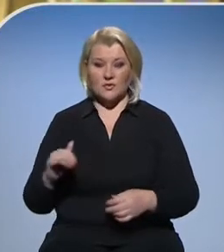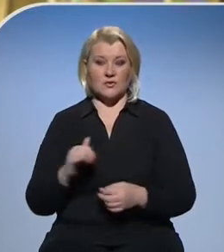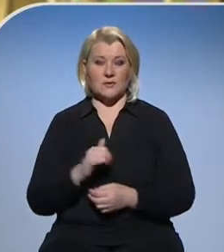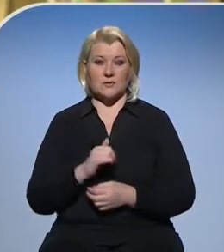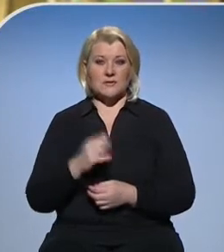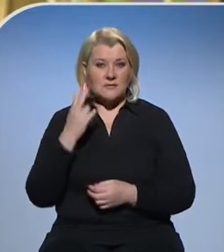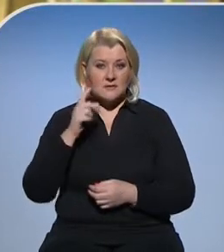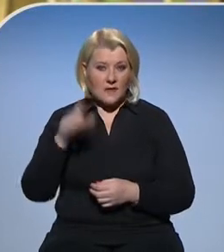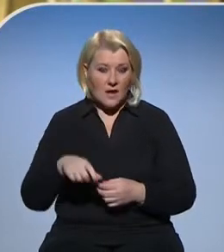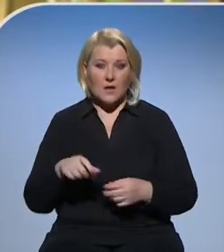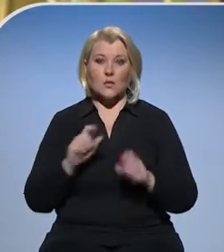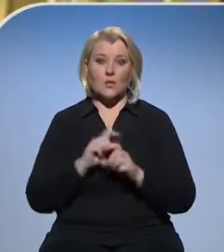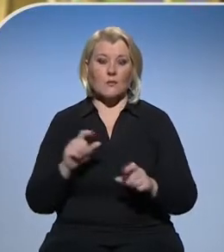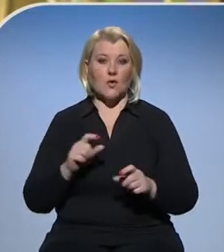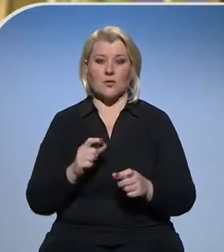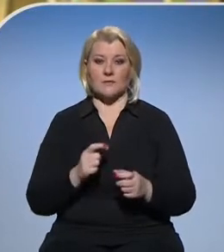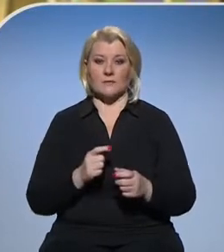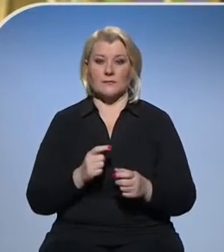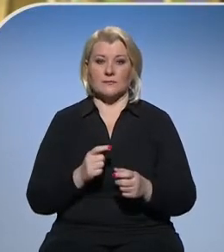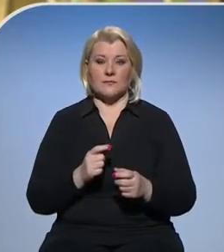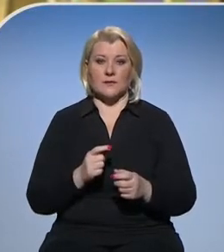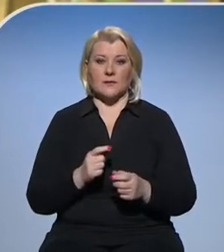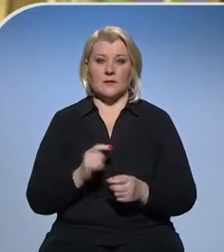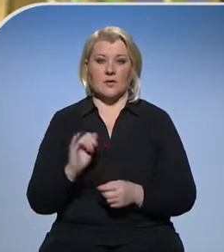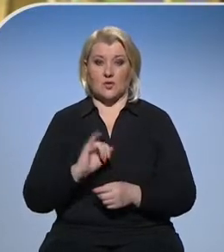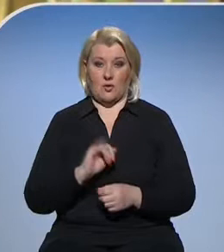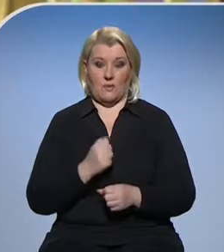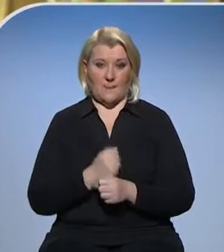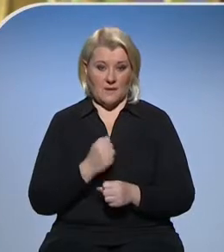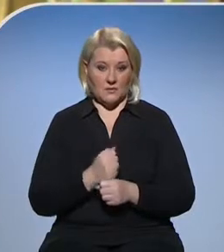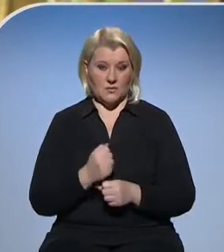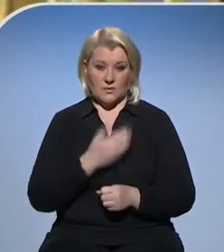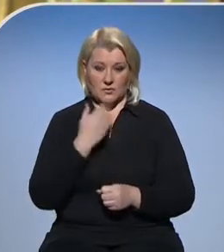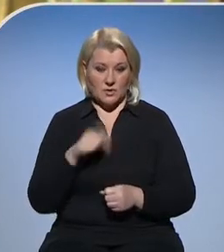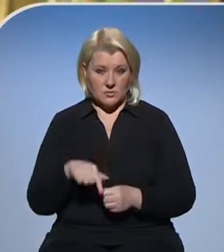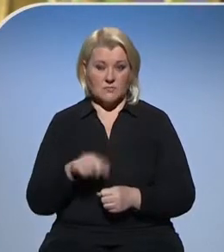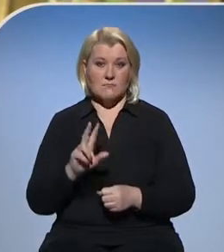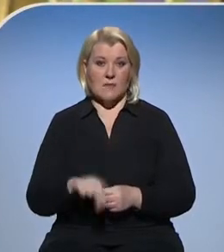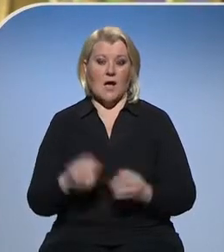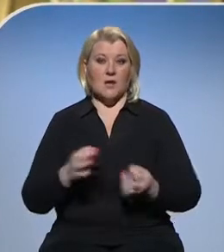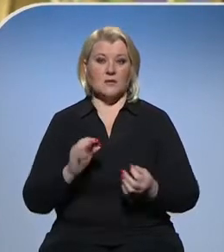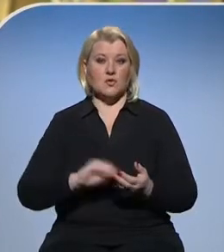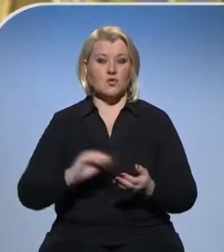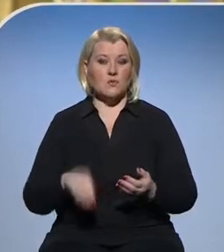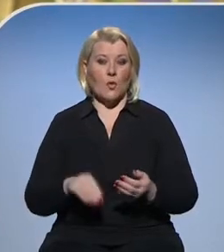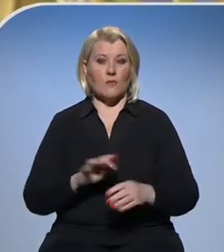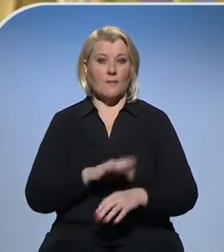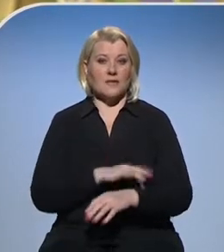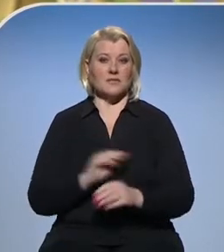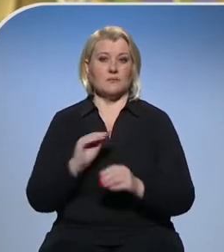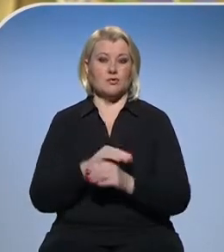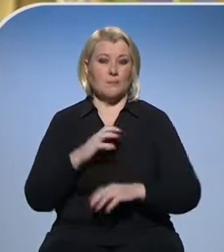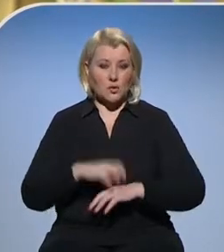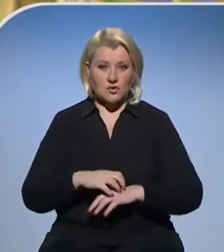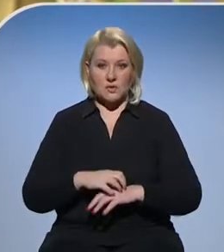divačky ho znají, protože v podstatě všichni pracující v České republice mají nějakou smlouvu penzijního připojištění toho starého.